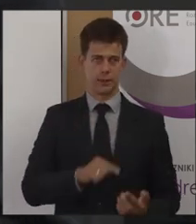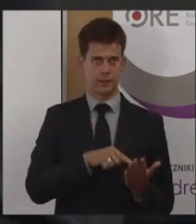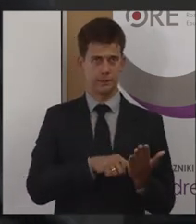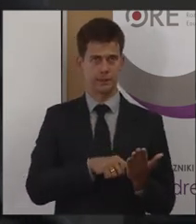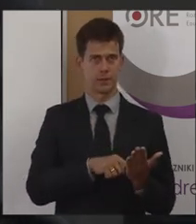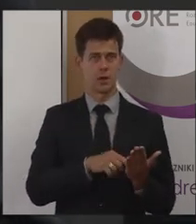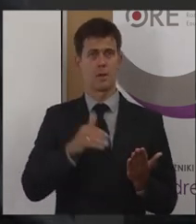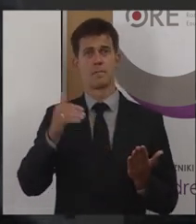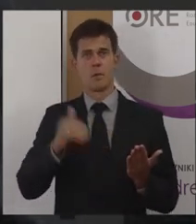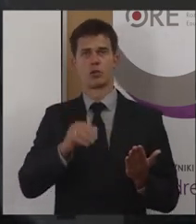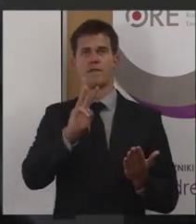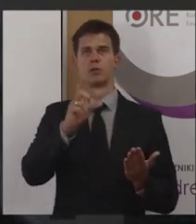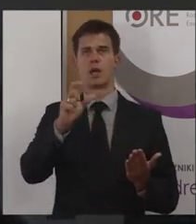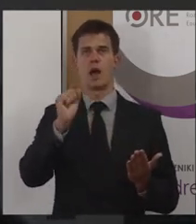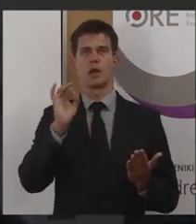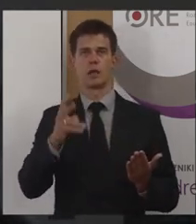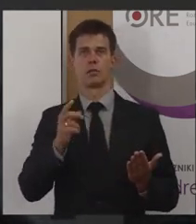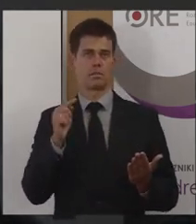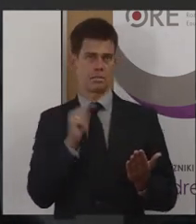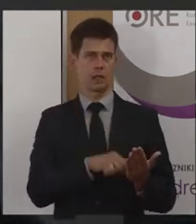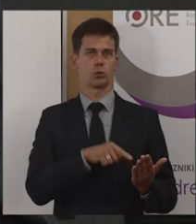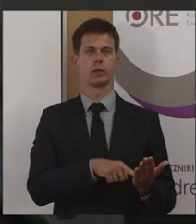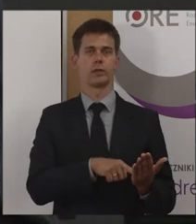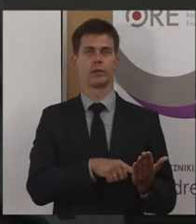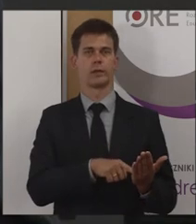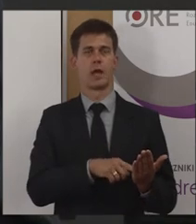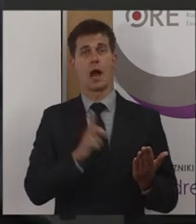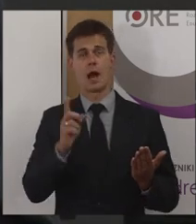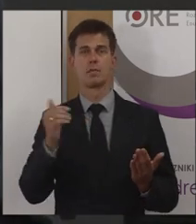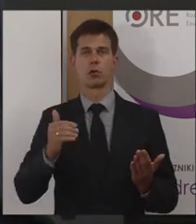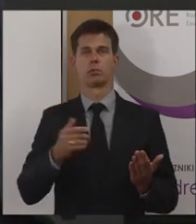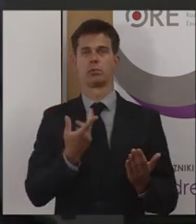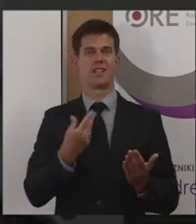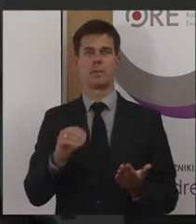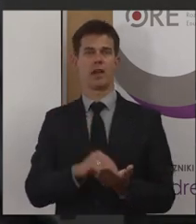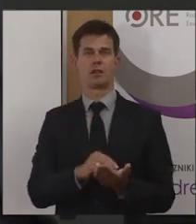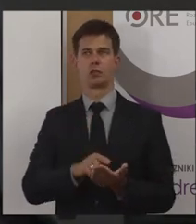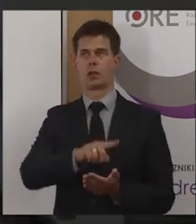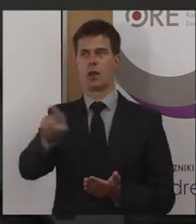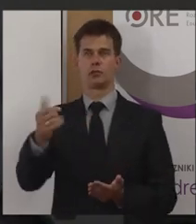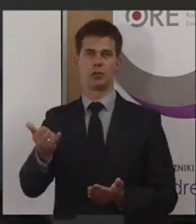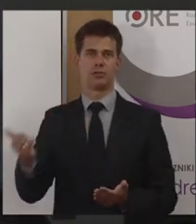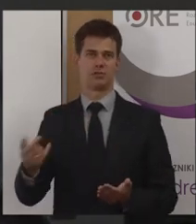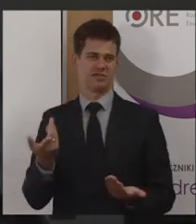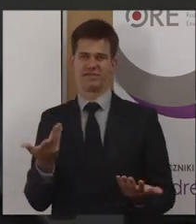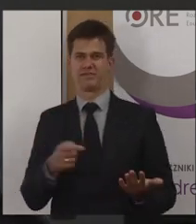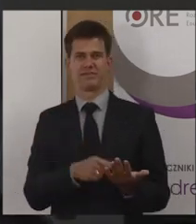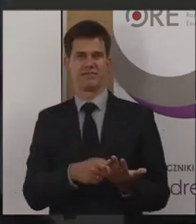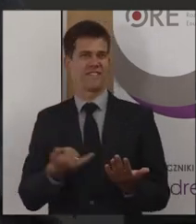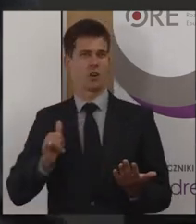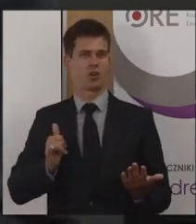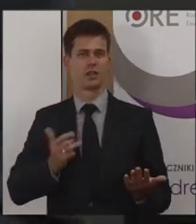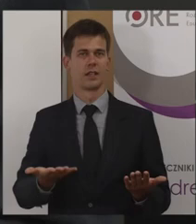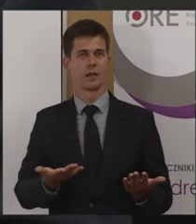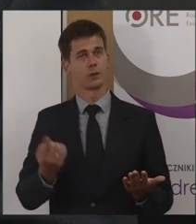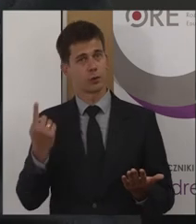być zgodny z WCAG, a może być niepraktyczny dla uczniów z niepełnosprawnością, czyli